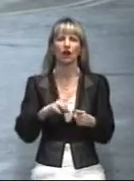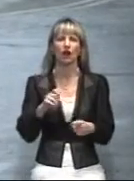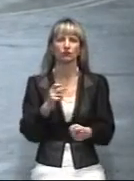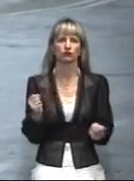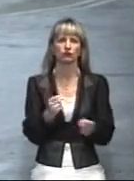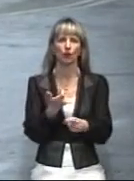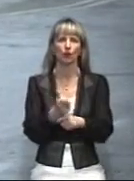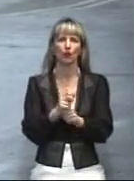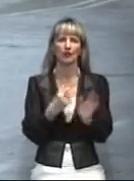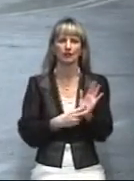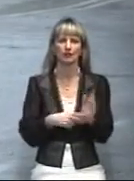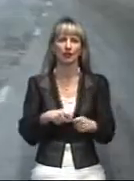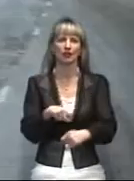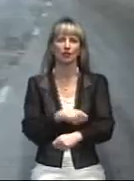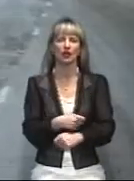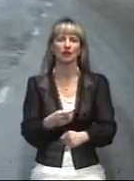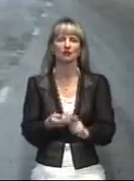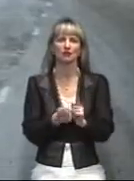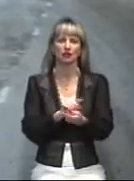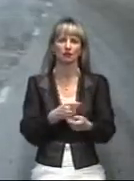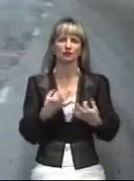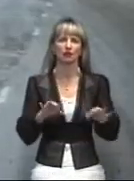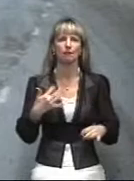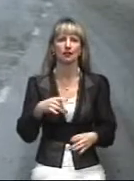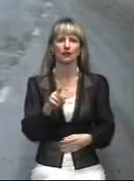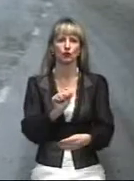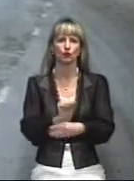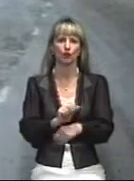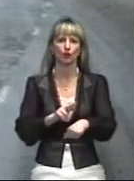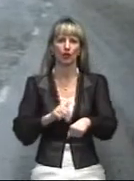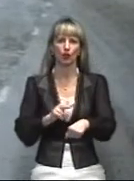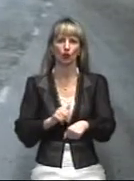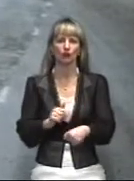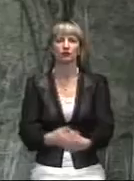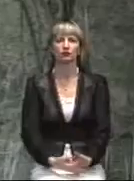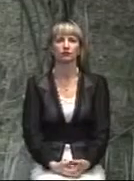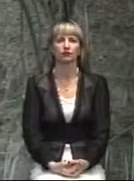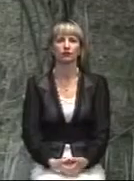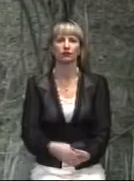швидкості понад 70 кілометрів, замість дозволених 50. Його зупинив патруль поліції.